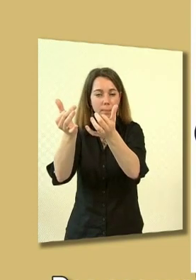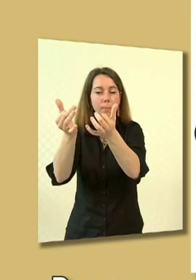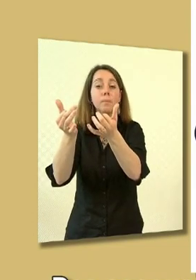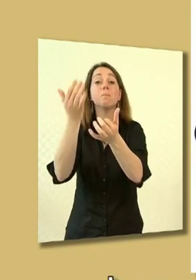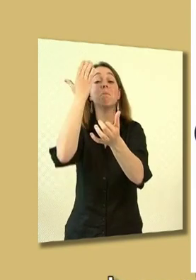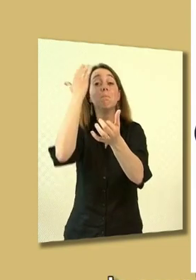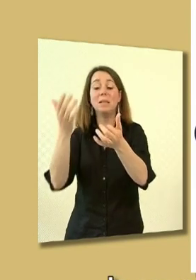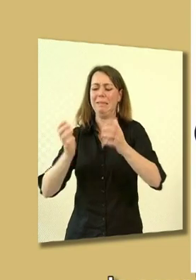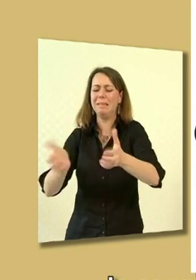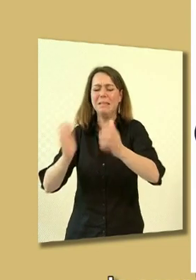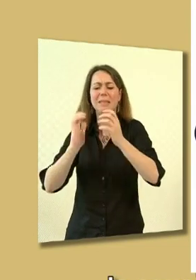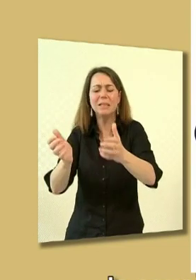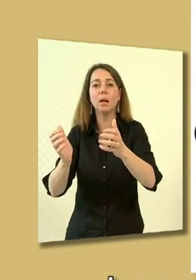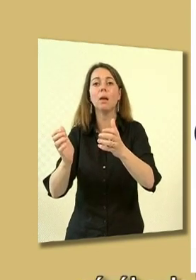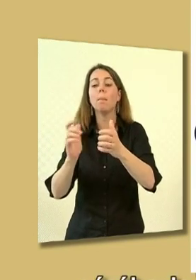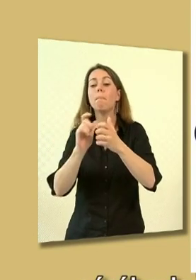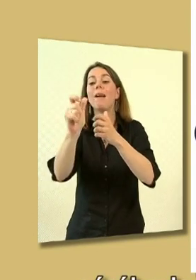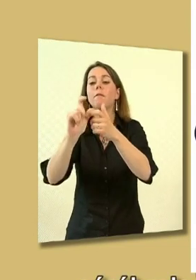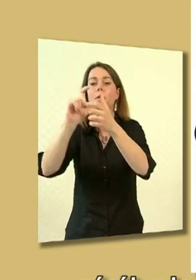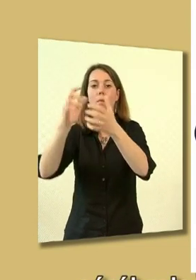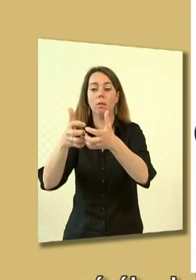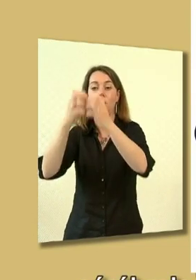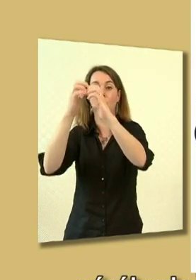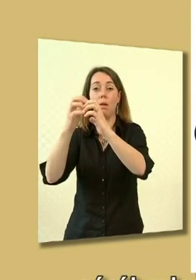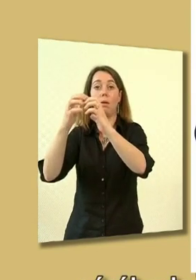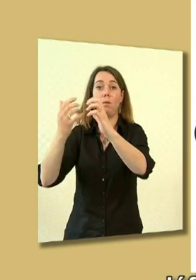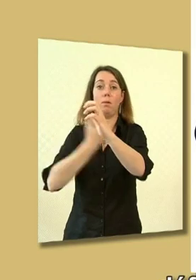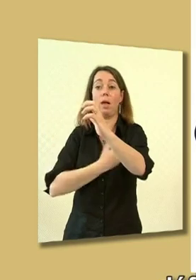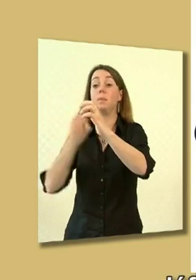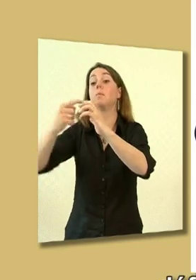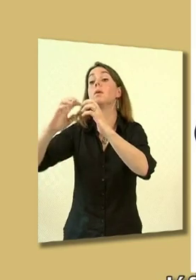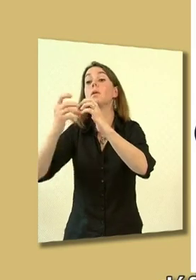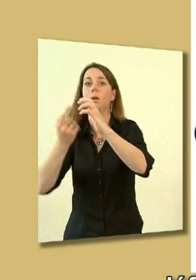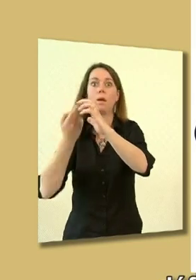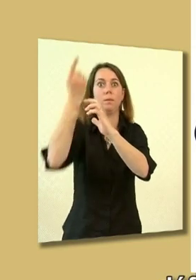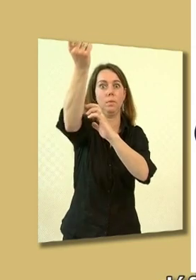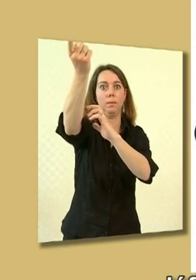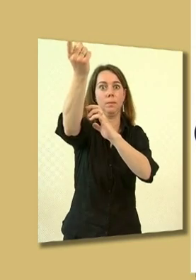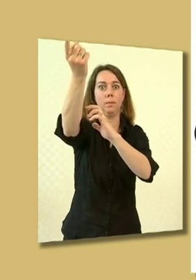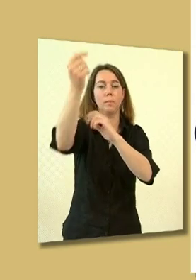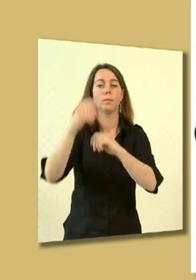Des secousses peuvent être la cause de lésions cérébrales ou oculaires définitives.